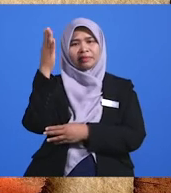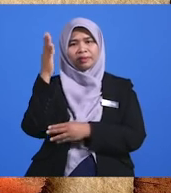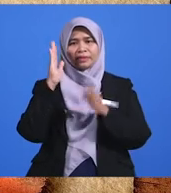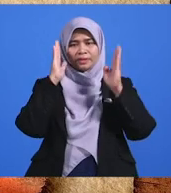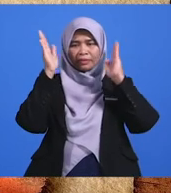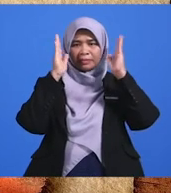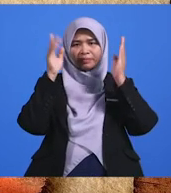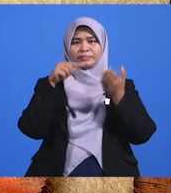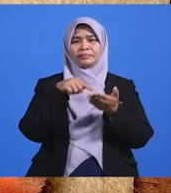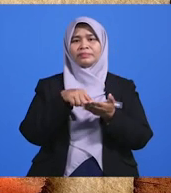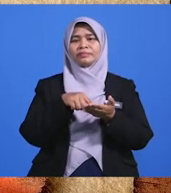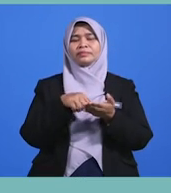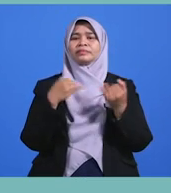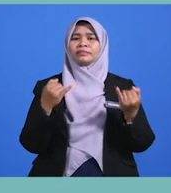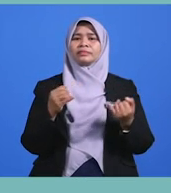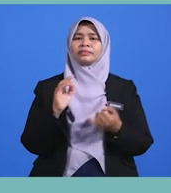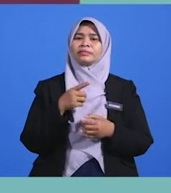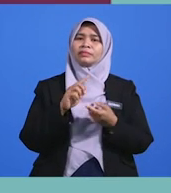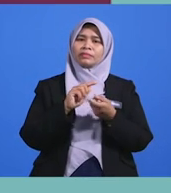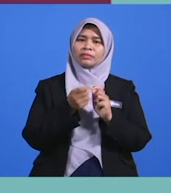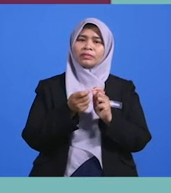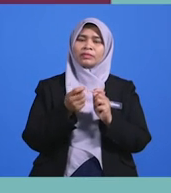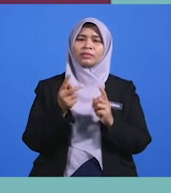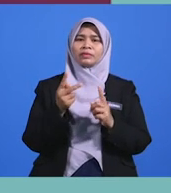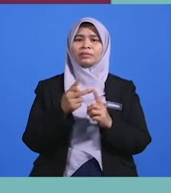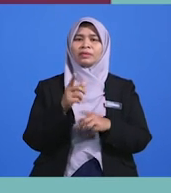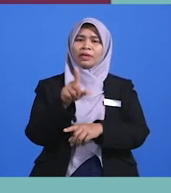Sekarang, kita bertukar ke segmen lagu kebangsaan pula.